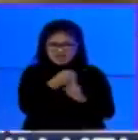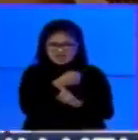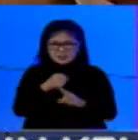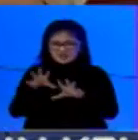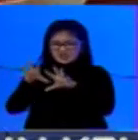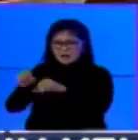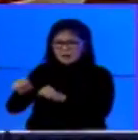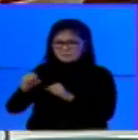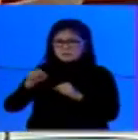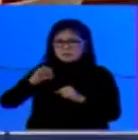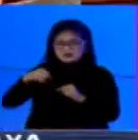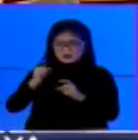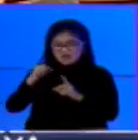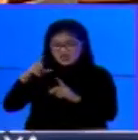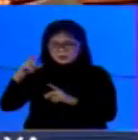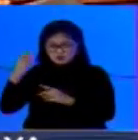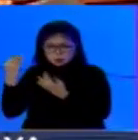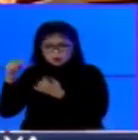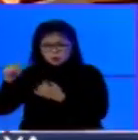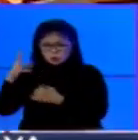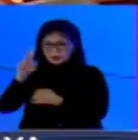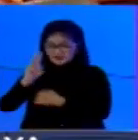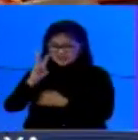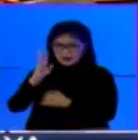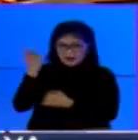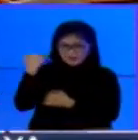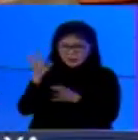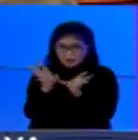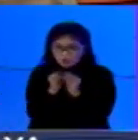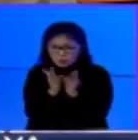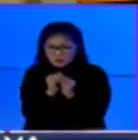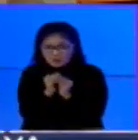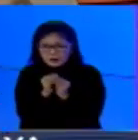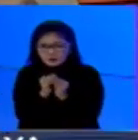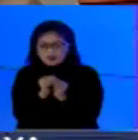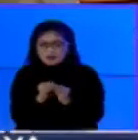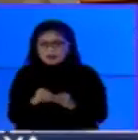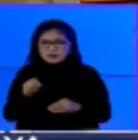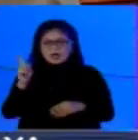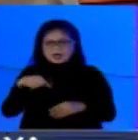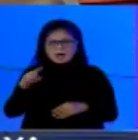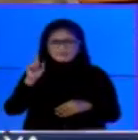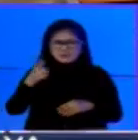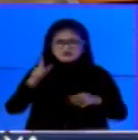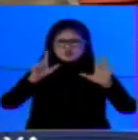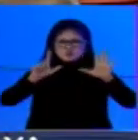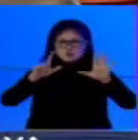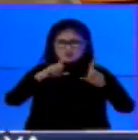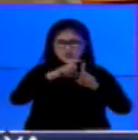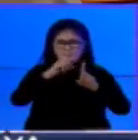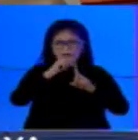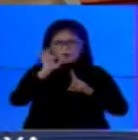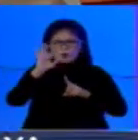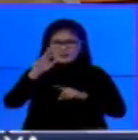saya lengkapi lagi sekarang, jadi total 5, masih ada sekitar, dihitung sekitar masih ada 7 DPO lagi. Ya,